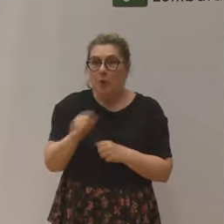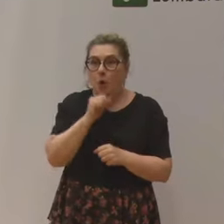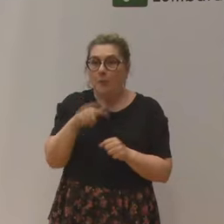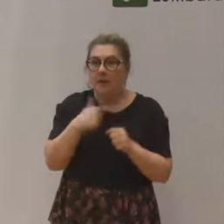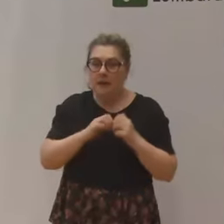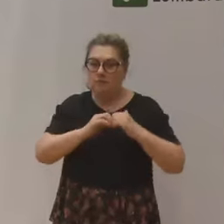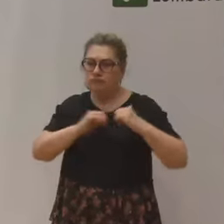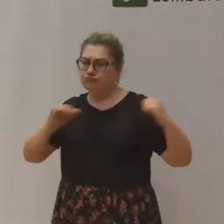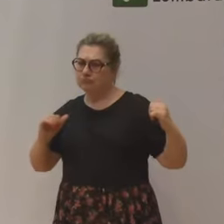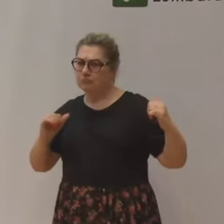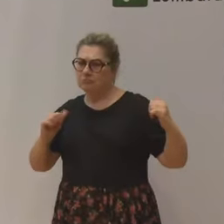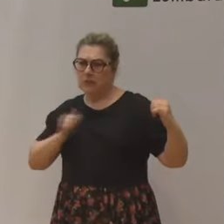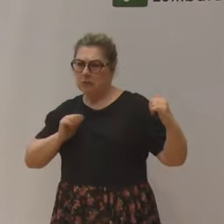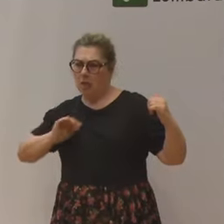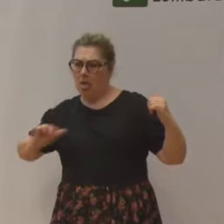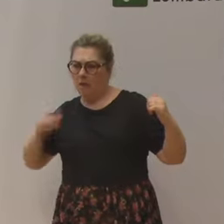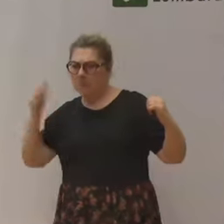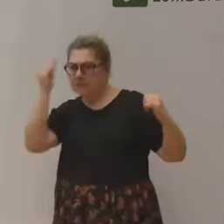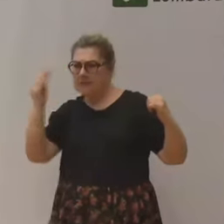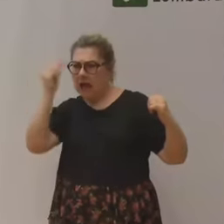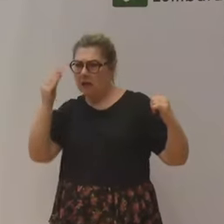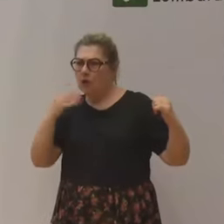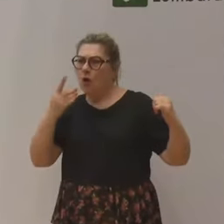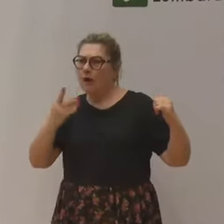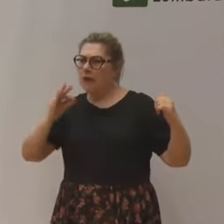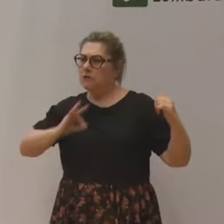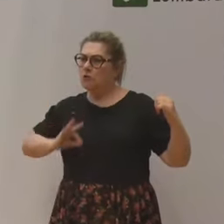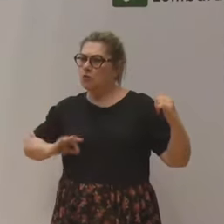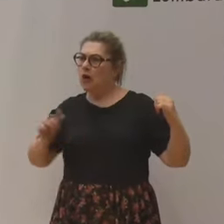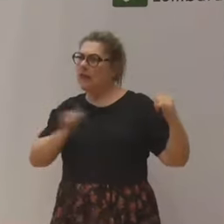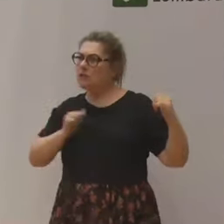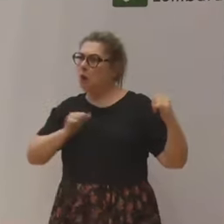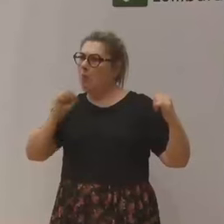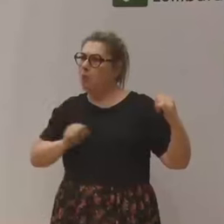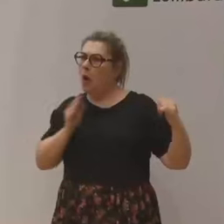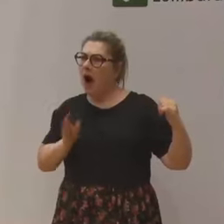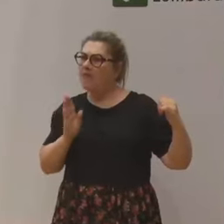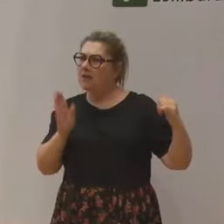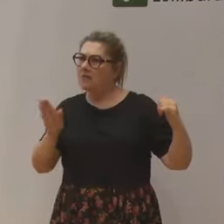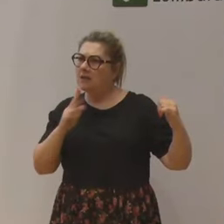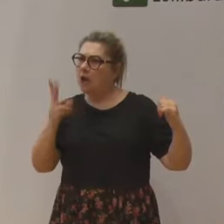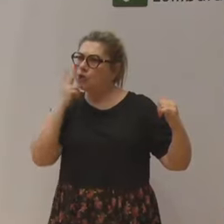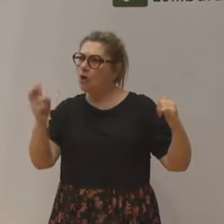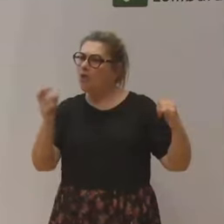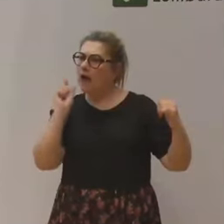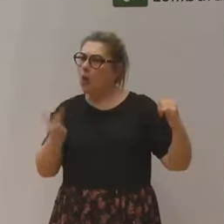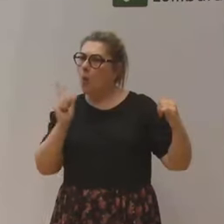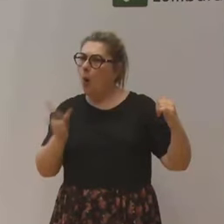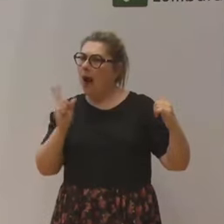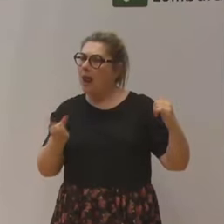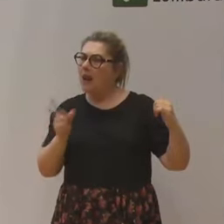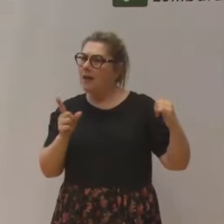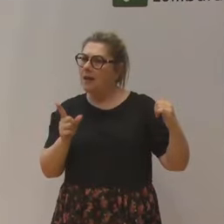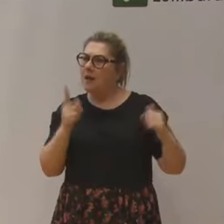essere gestito e trattato pensando che l'istituzione da sola riesca a intercettare quali possono